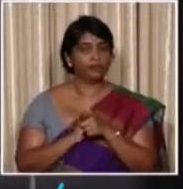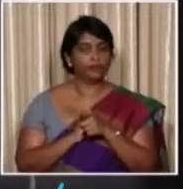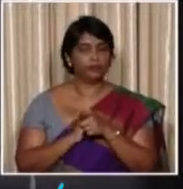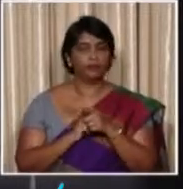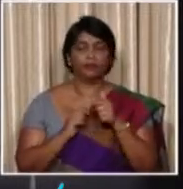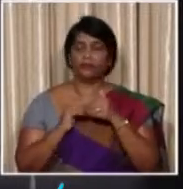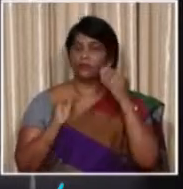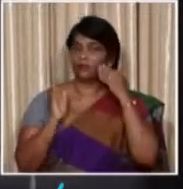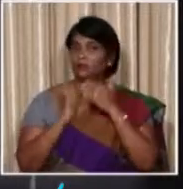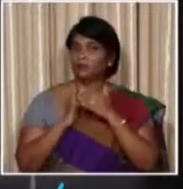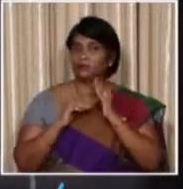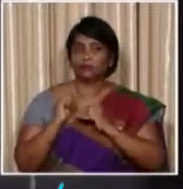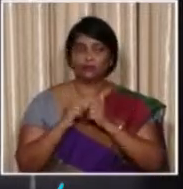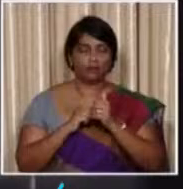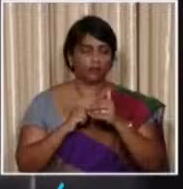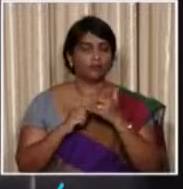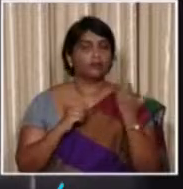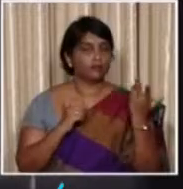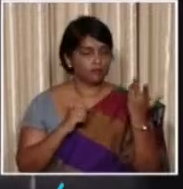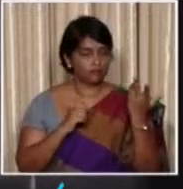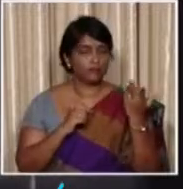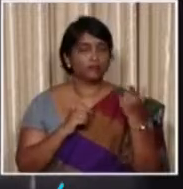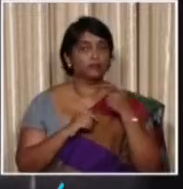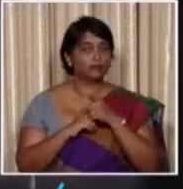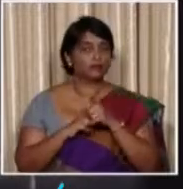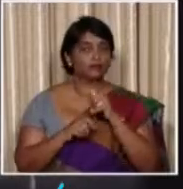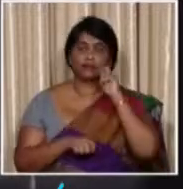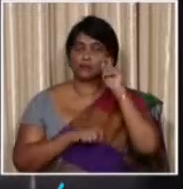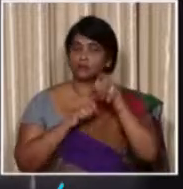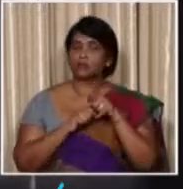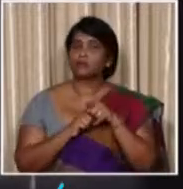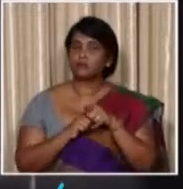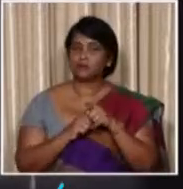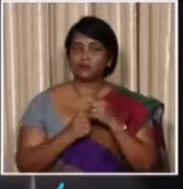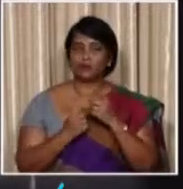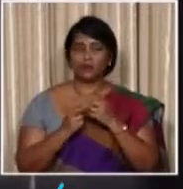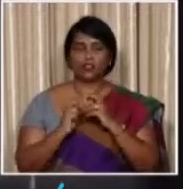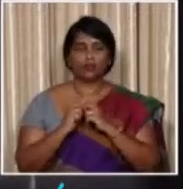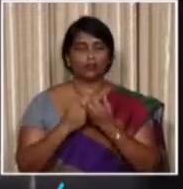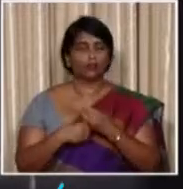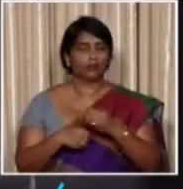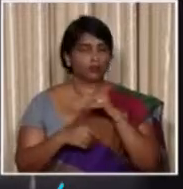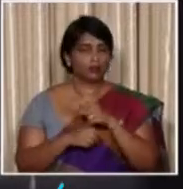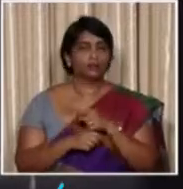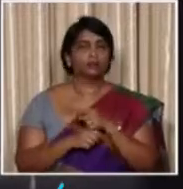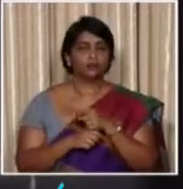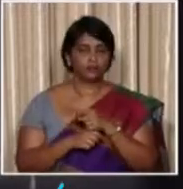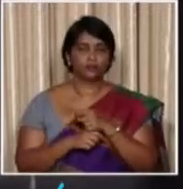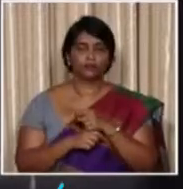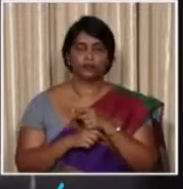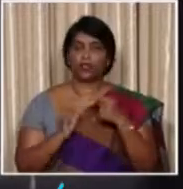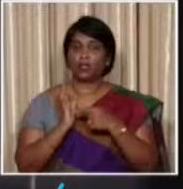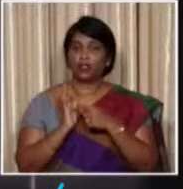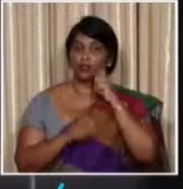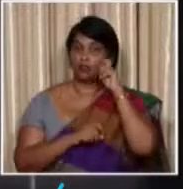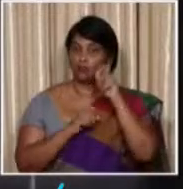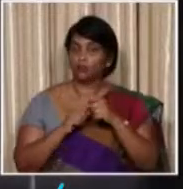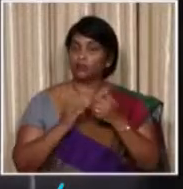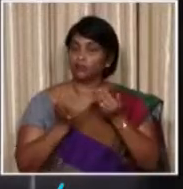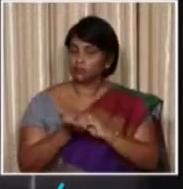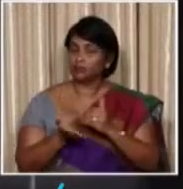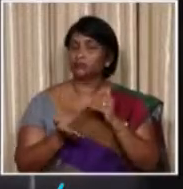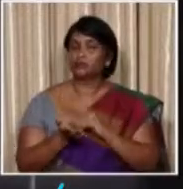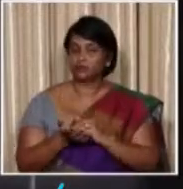මේ වගේ දේවල් කිසි දෙයක් කරලා නැතුව තමයි මේ ජනතාව අස්ථානගත කරන්න හදන්නේ කියලා ඒ තන්ත්‍රිමලයේ ජනතාව දිගින්